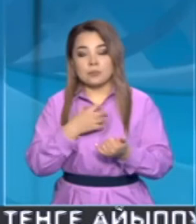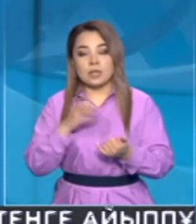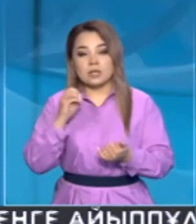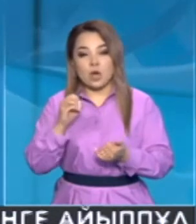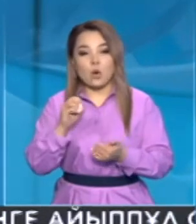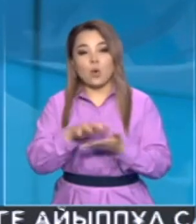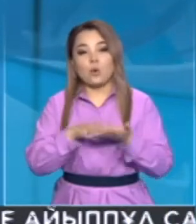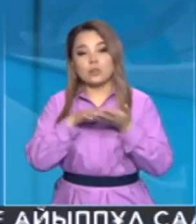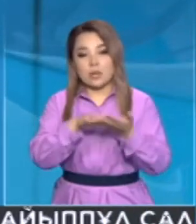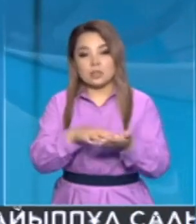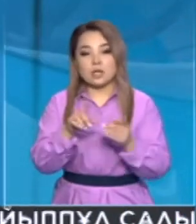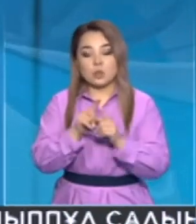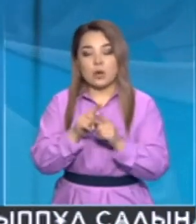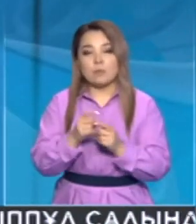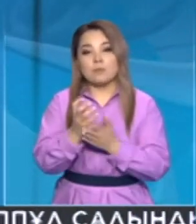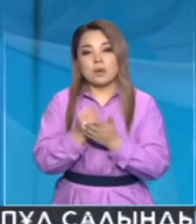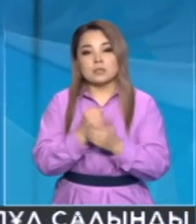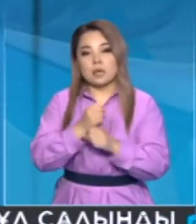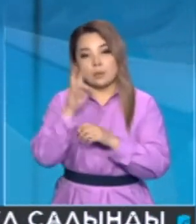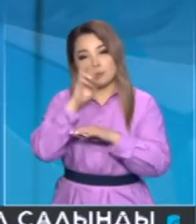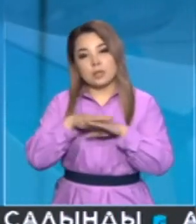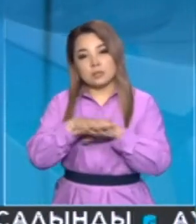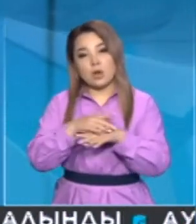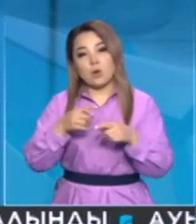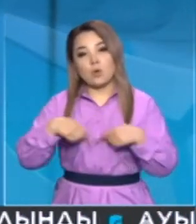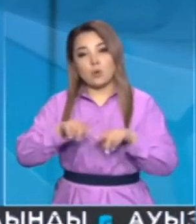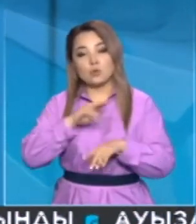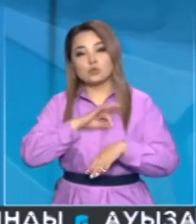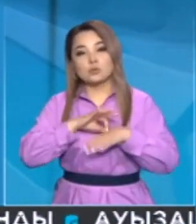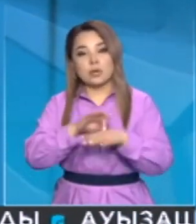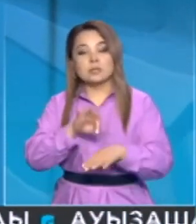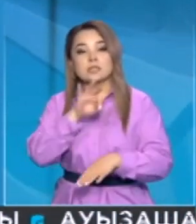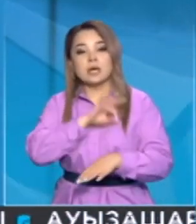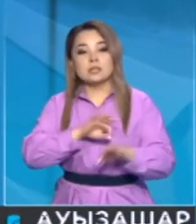е-өтініш ақпараттық жүйесінің базасында мемлекеттік органдар жұмысының